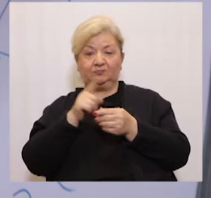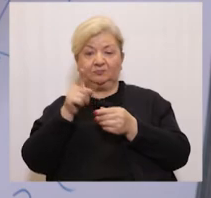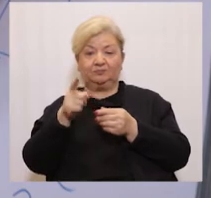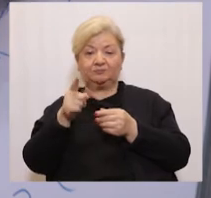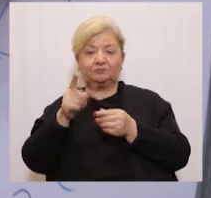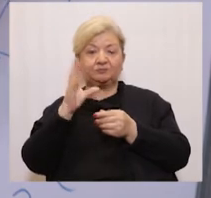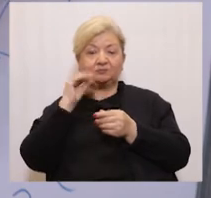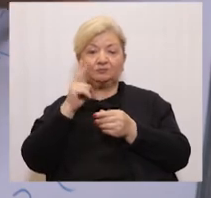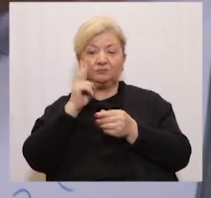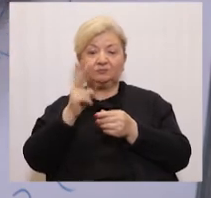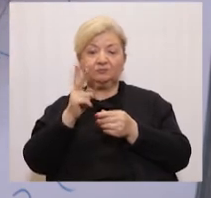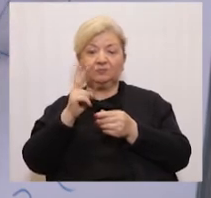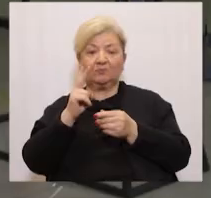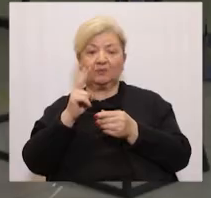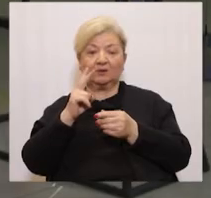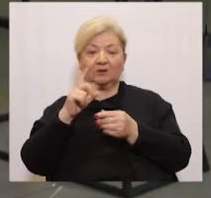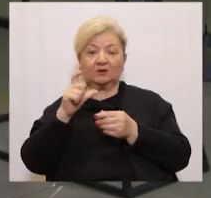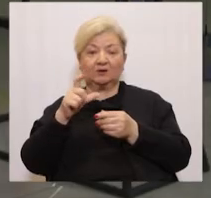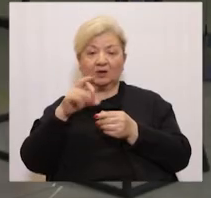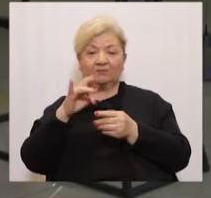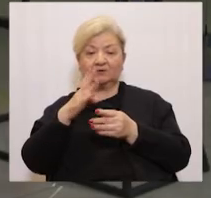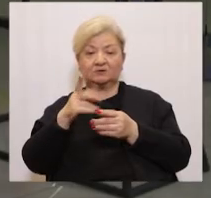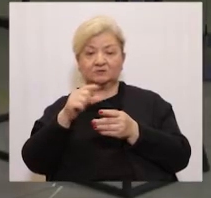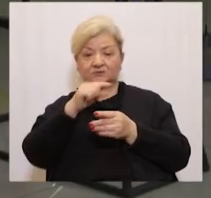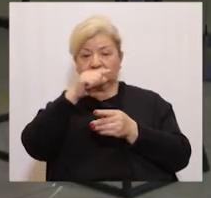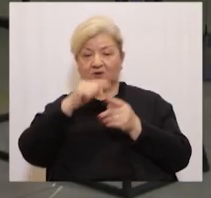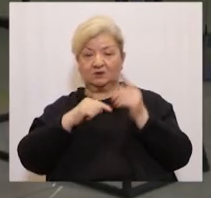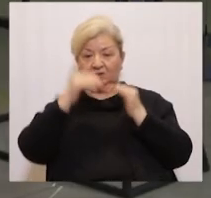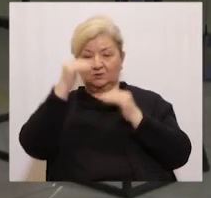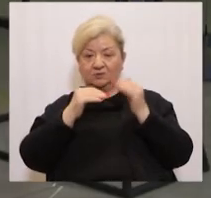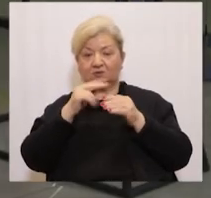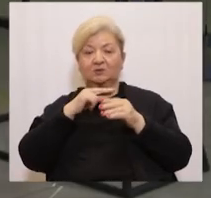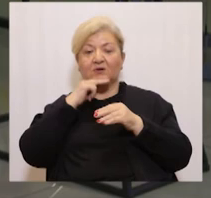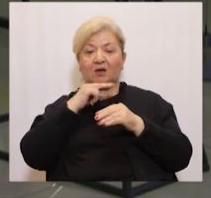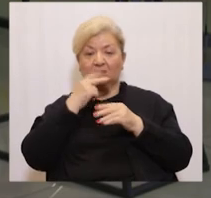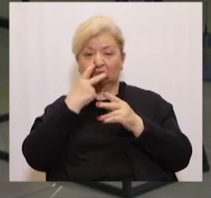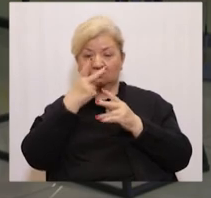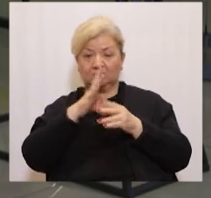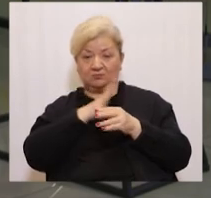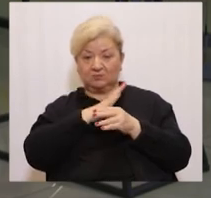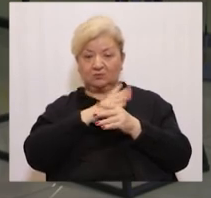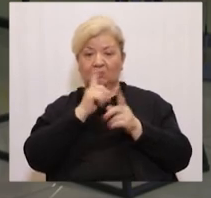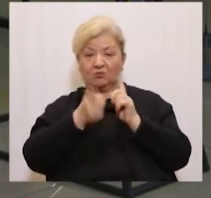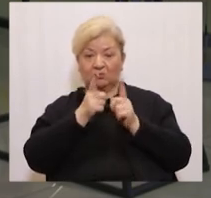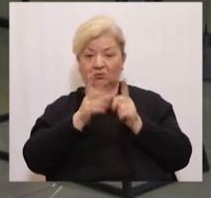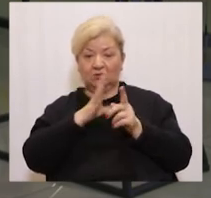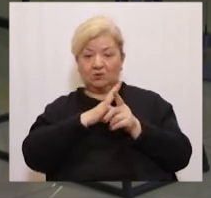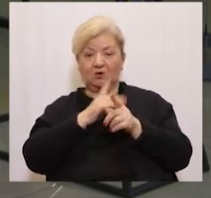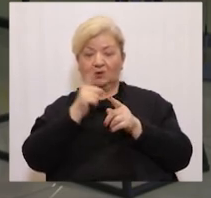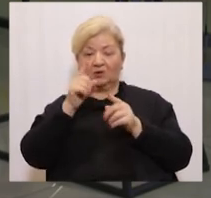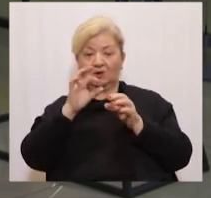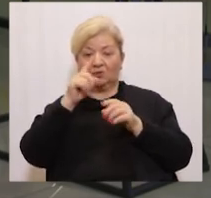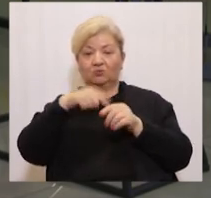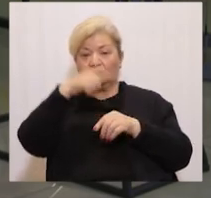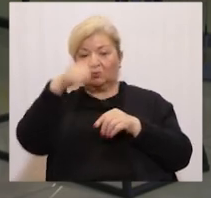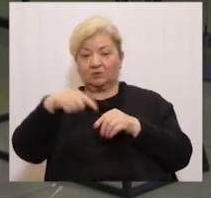საერთოდ შემოვიდა ეს კელვინის სკალა, გაკეთდა, ანუ აი ესეთი დაკვირვება. კონკრეტულად კი, ჩვენ თუ